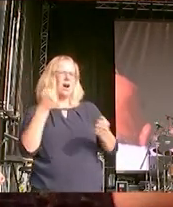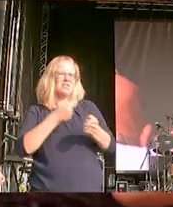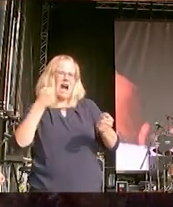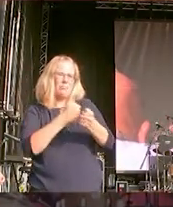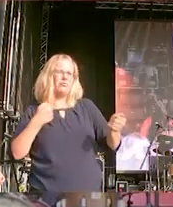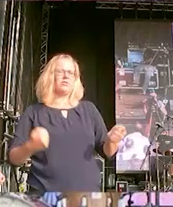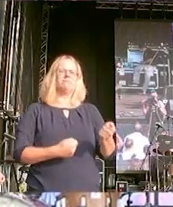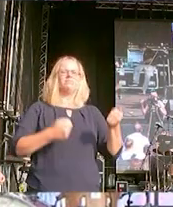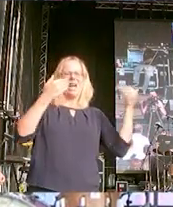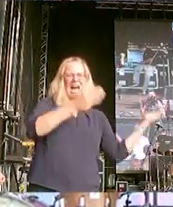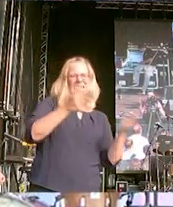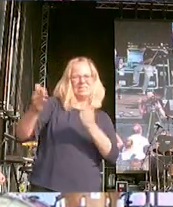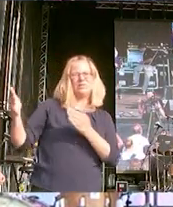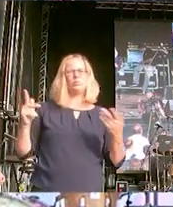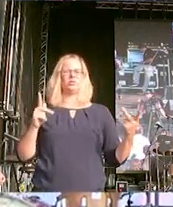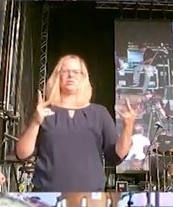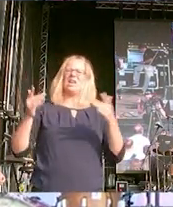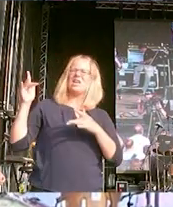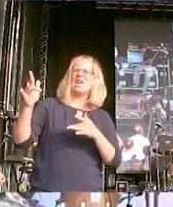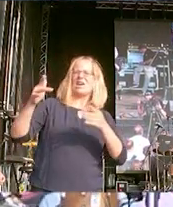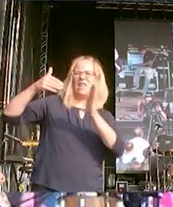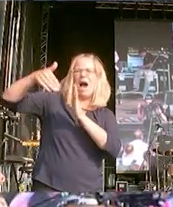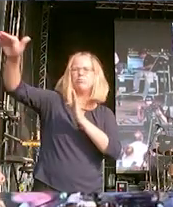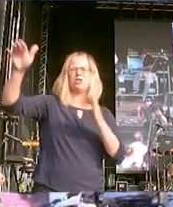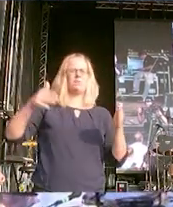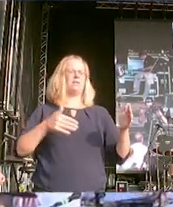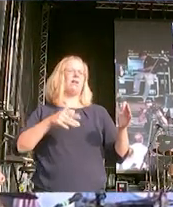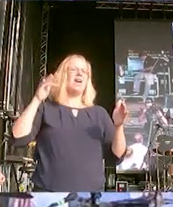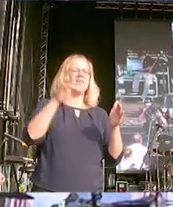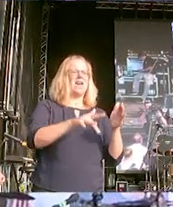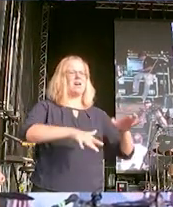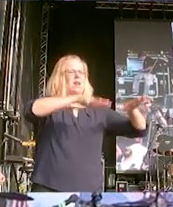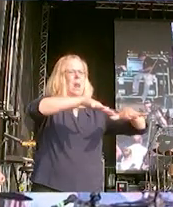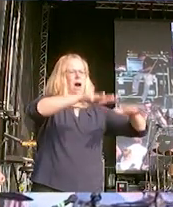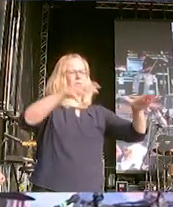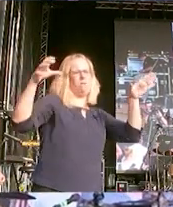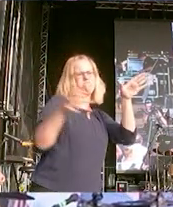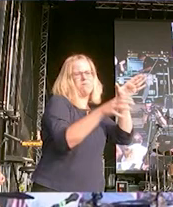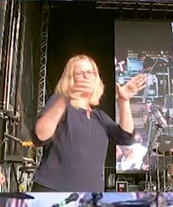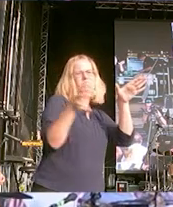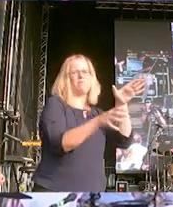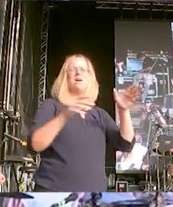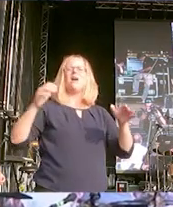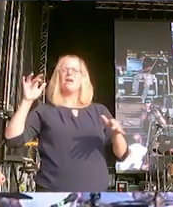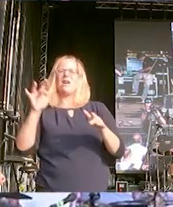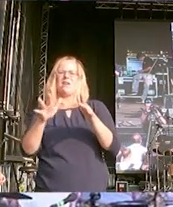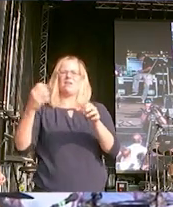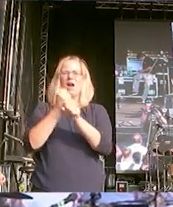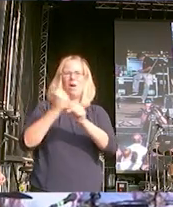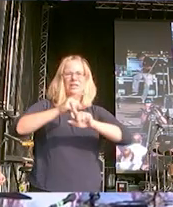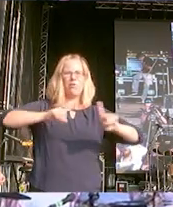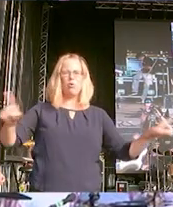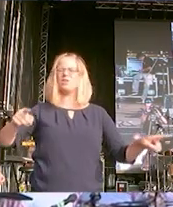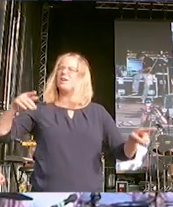gegen Abschiebungen, für Bleiberecht, gegen Lagerunterbringung, gegen Arbeitsverbote, gegen Nazis, gegen die